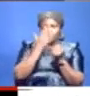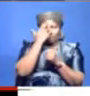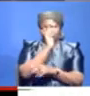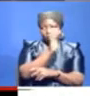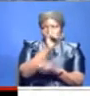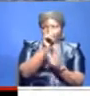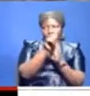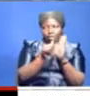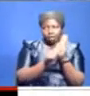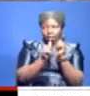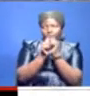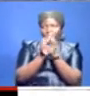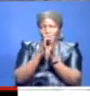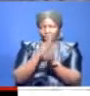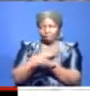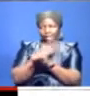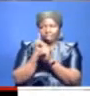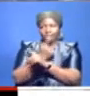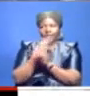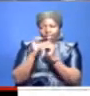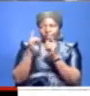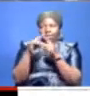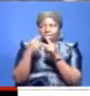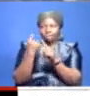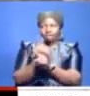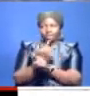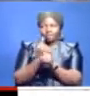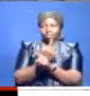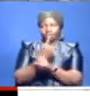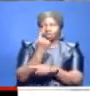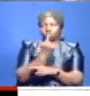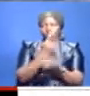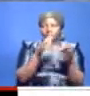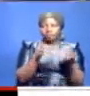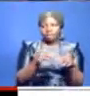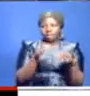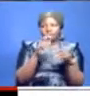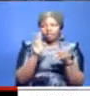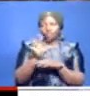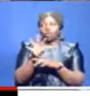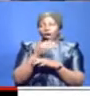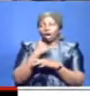Tofauti ilikuwa chama. The four have pledged to work together to bring development for the residents.